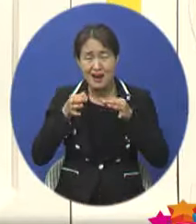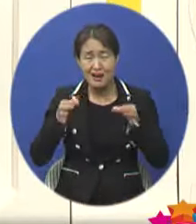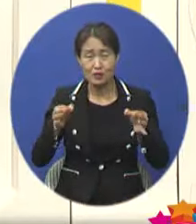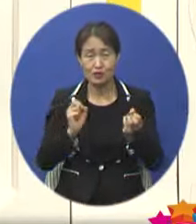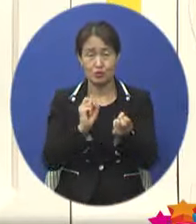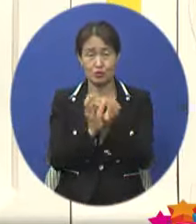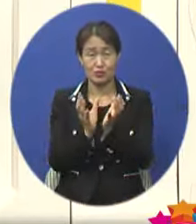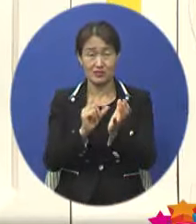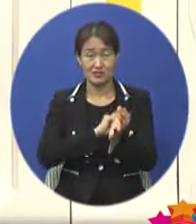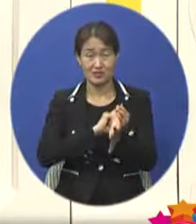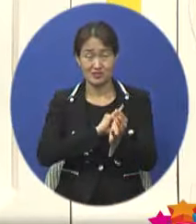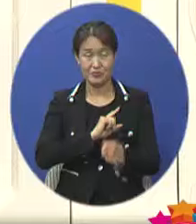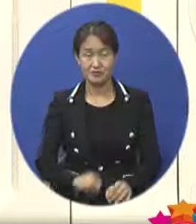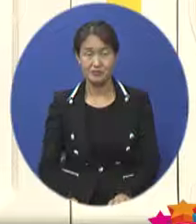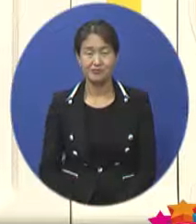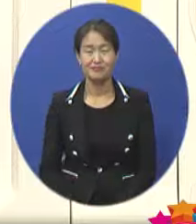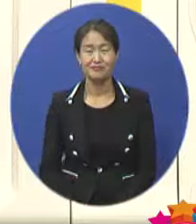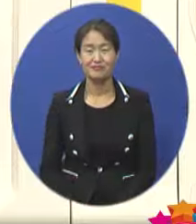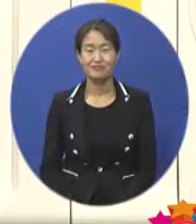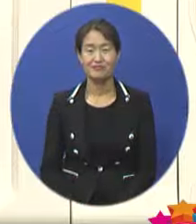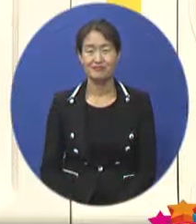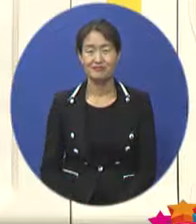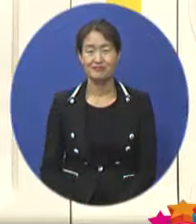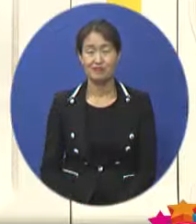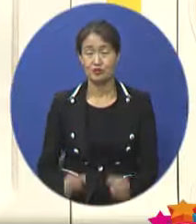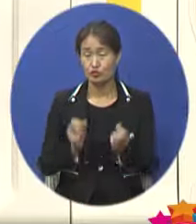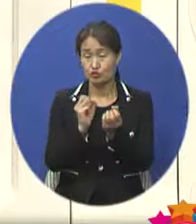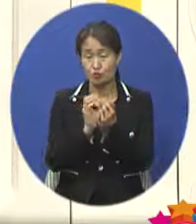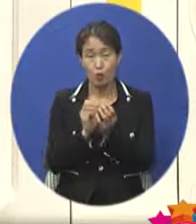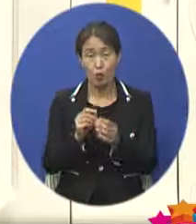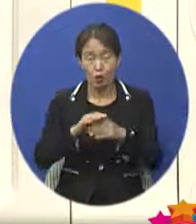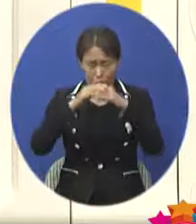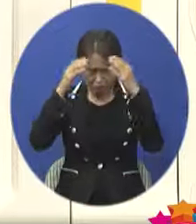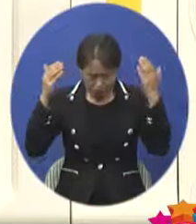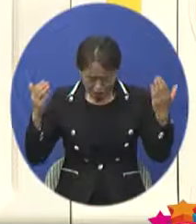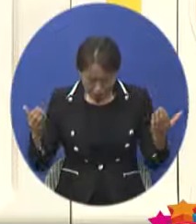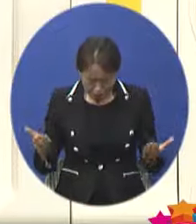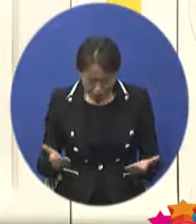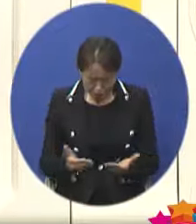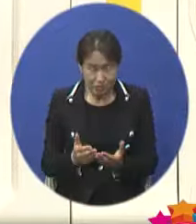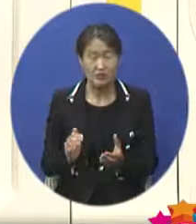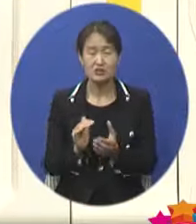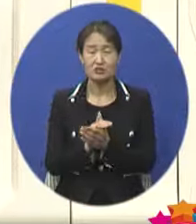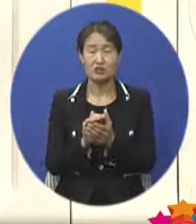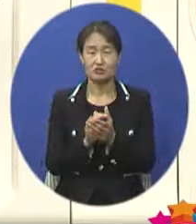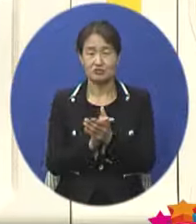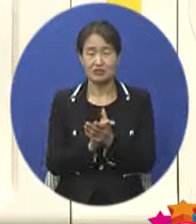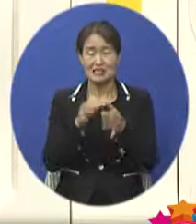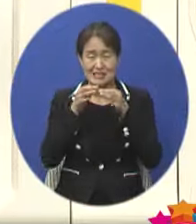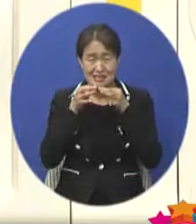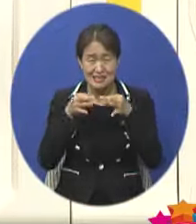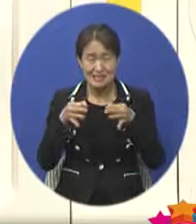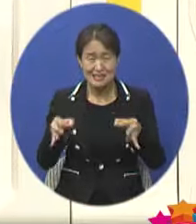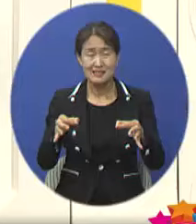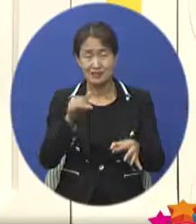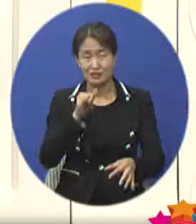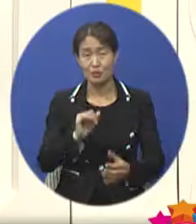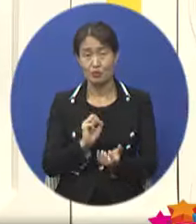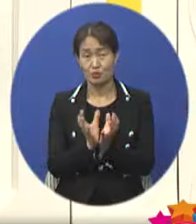알아요? 친구라고 외치는 꽃? 어? 세상에 모든 게 다 네. 친구라고, 친구라고 외치는 거죠. 그래.